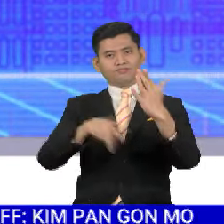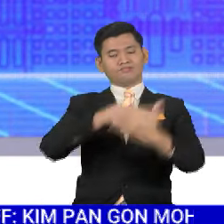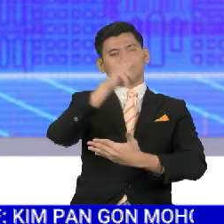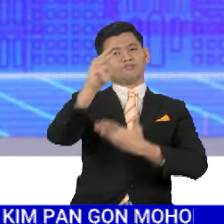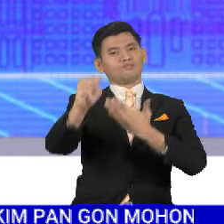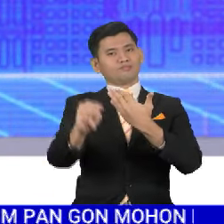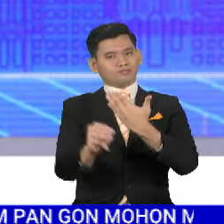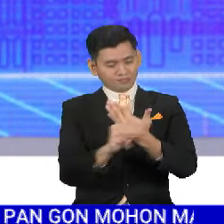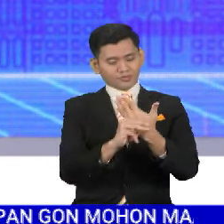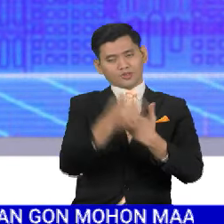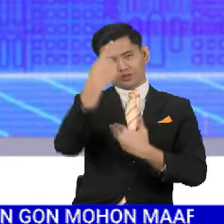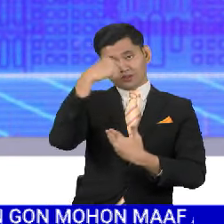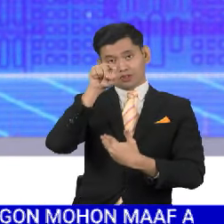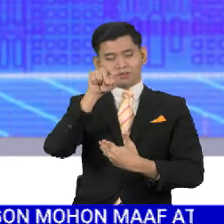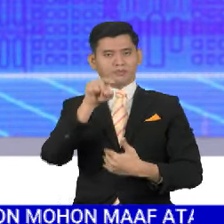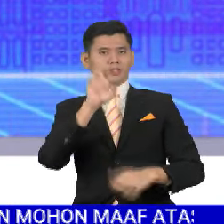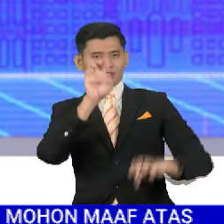high profile